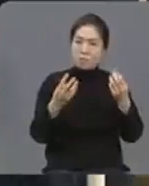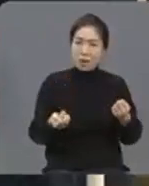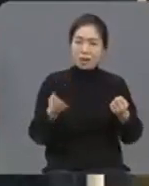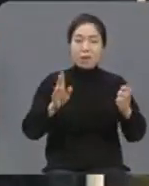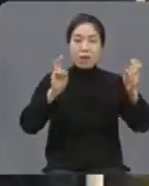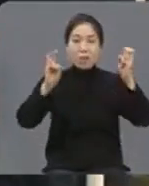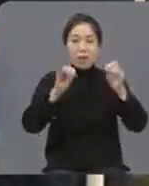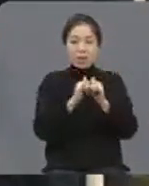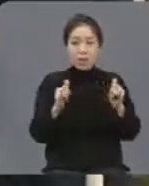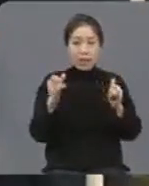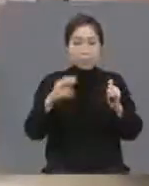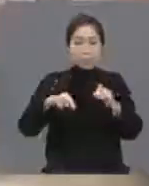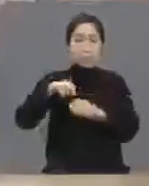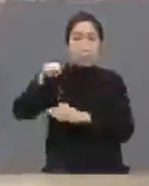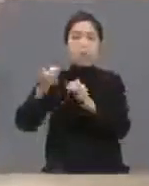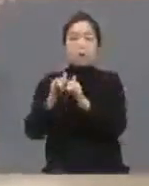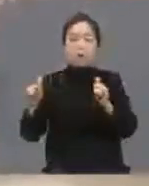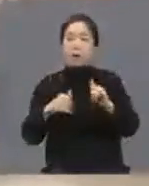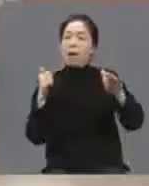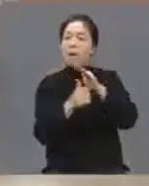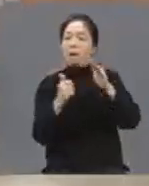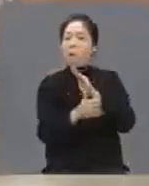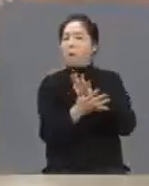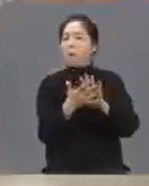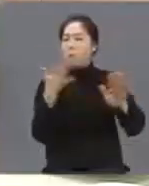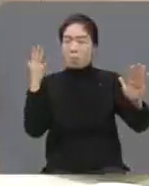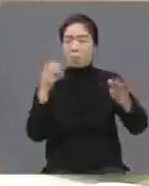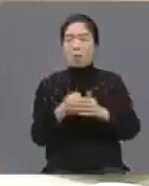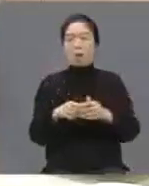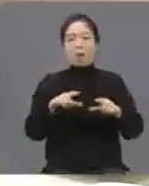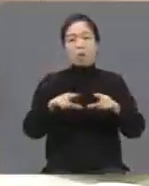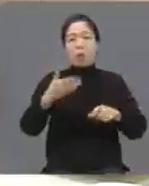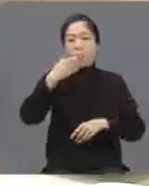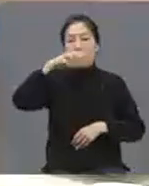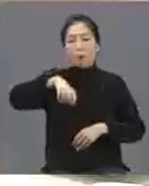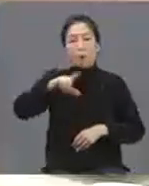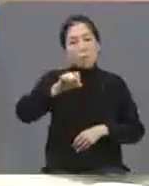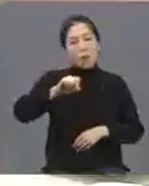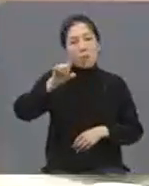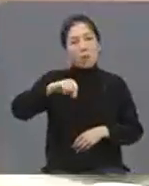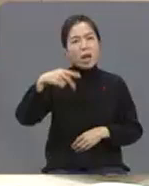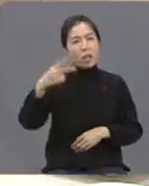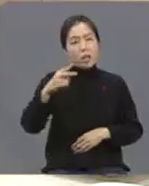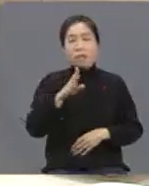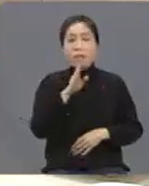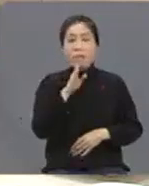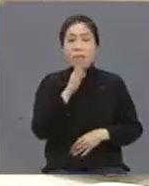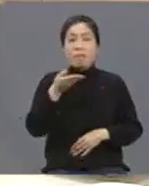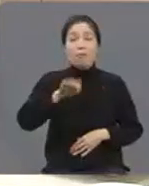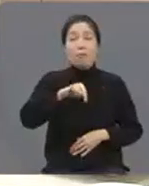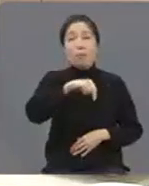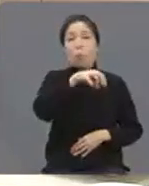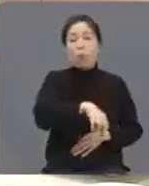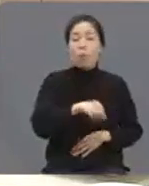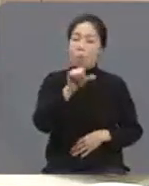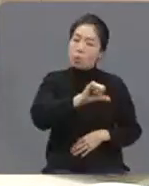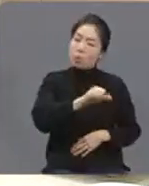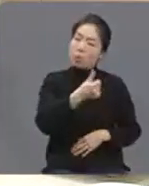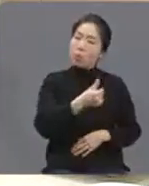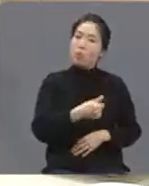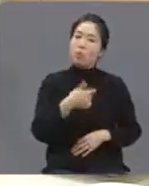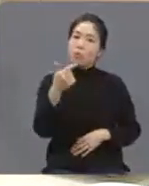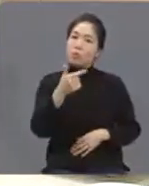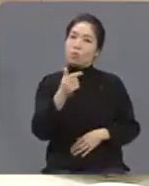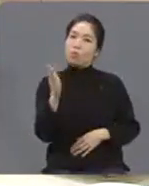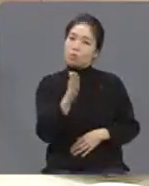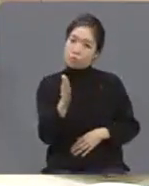외부인까지 당을 찾고 있 일반 식당에 만원 12,000원 하잖아요 근데 여기는 5,500원